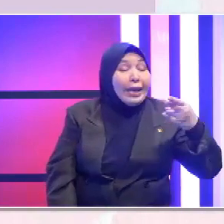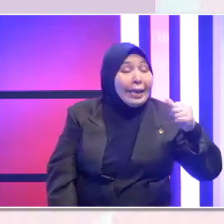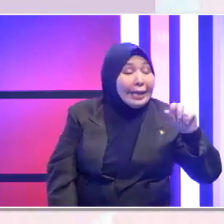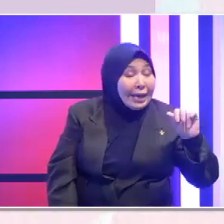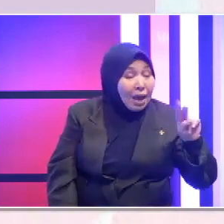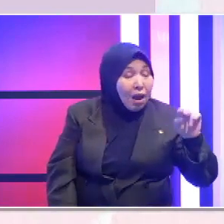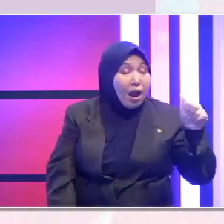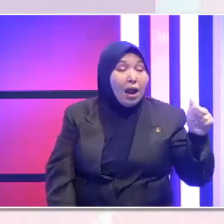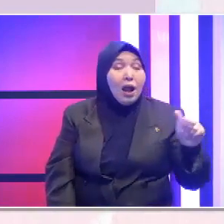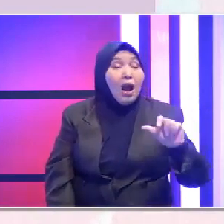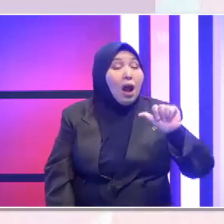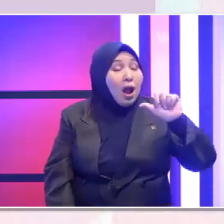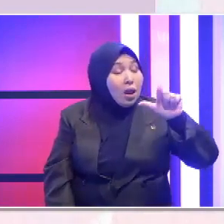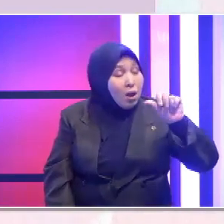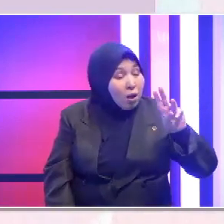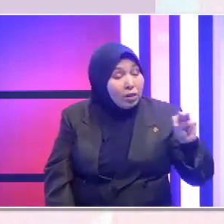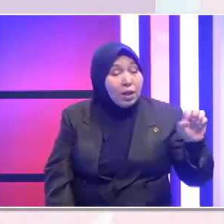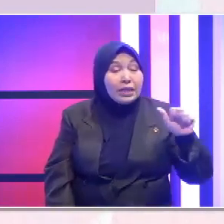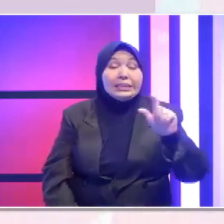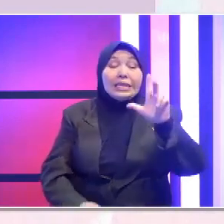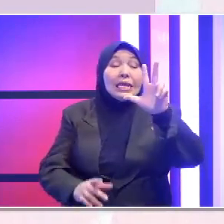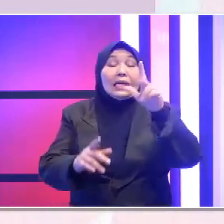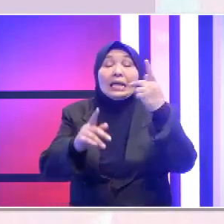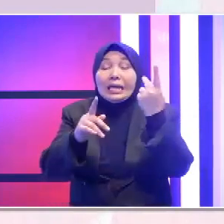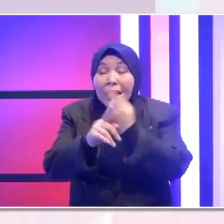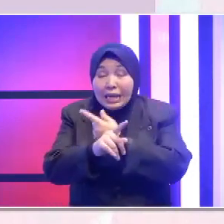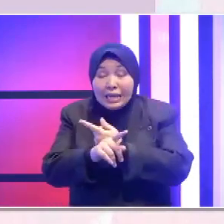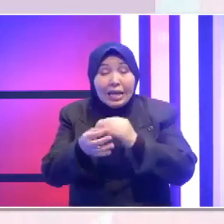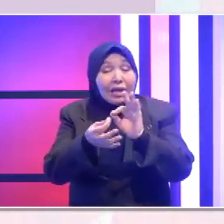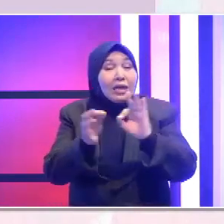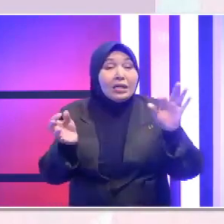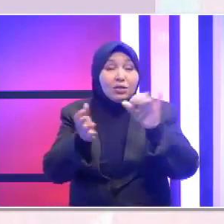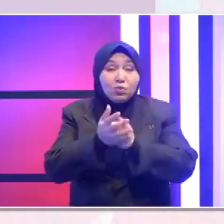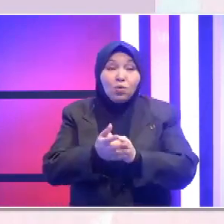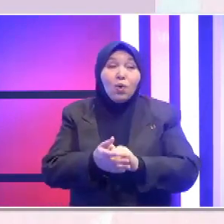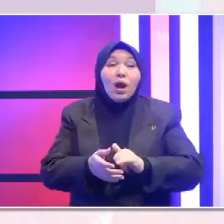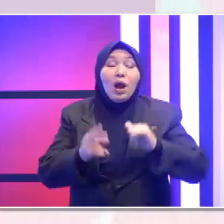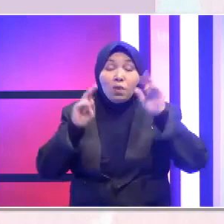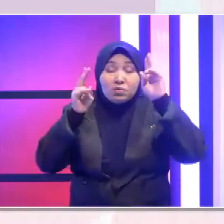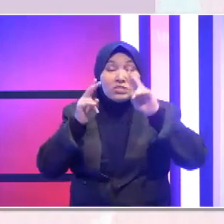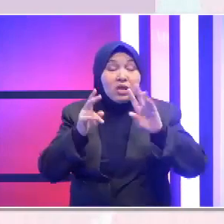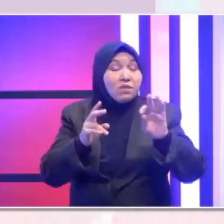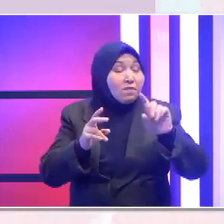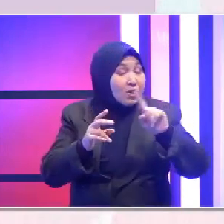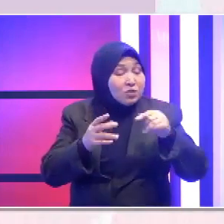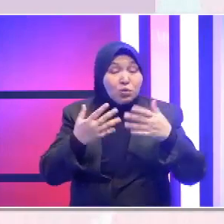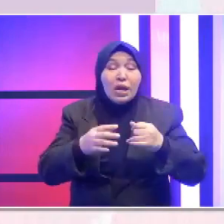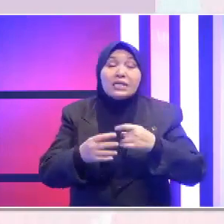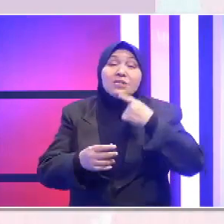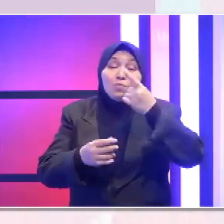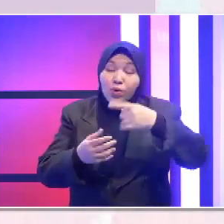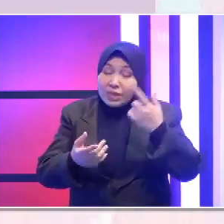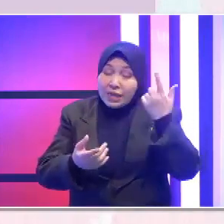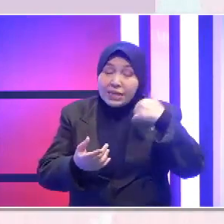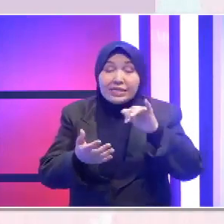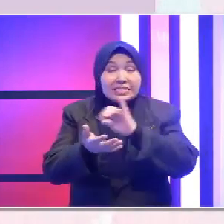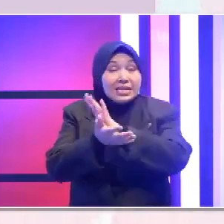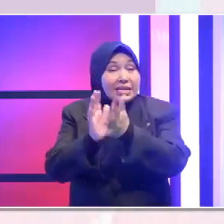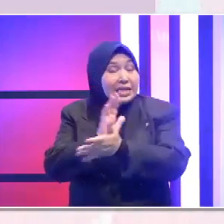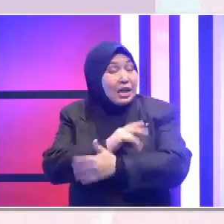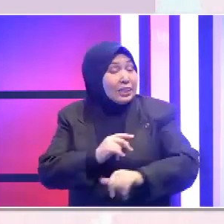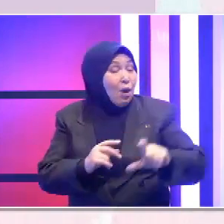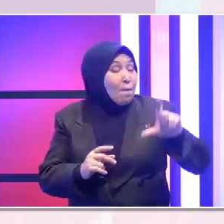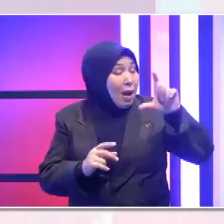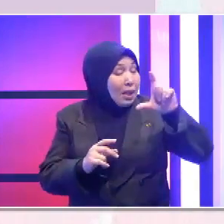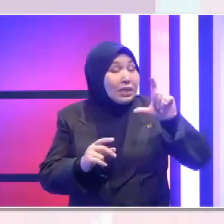awaina karena How NH3 haliyaya tuh nah yang Safara sebuah tadi mungkin lepas lagi kau yang